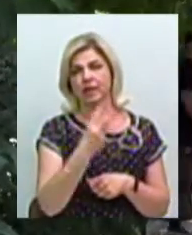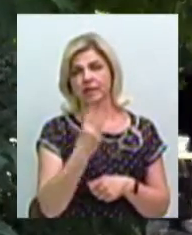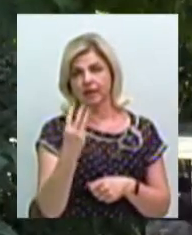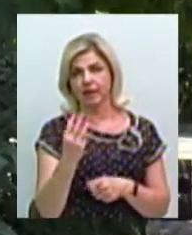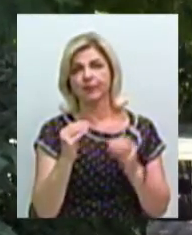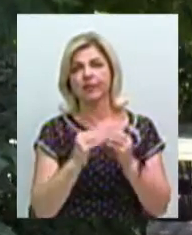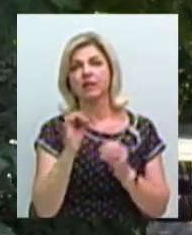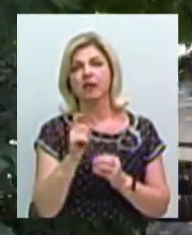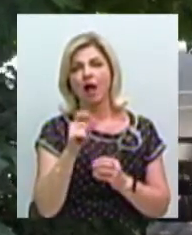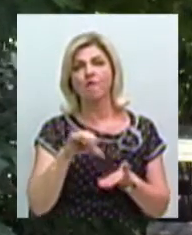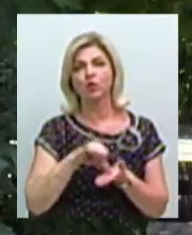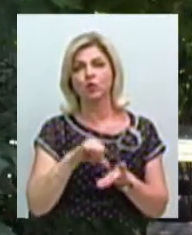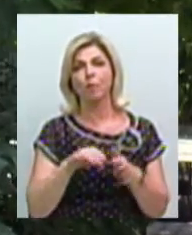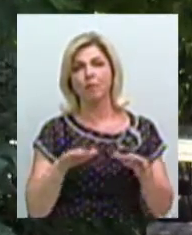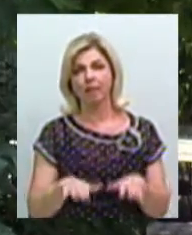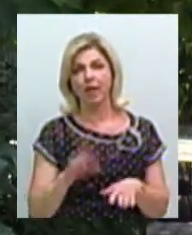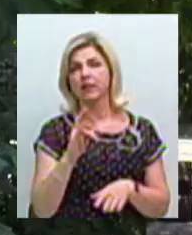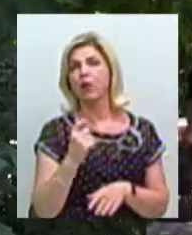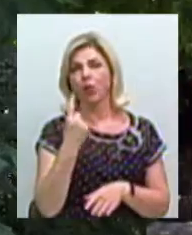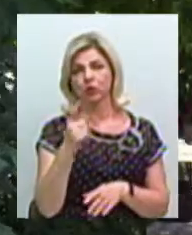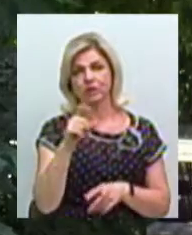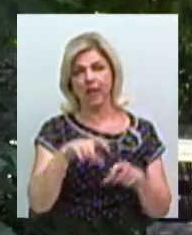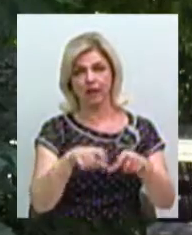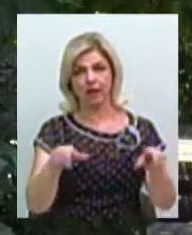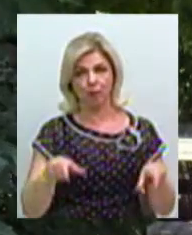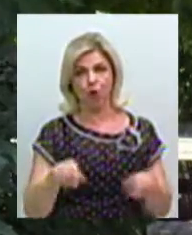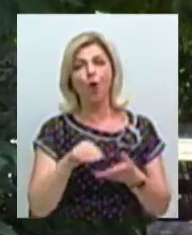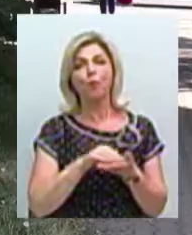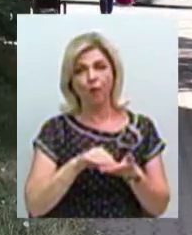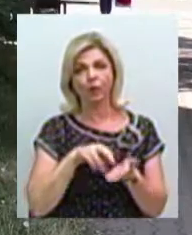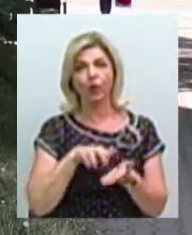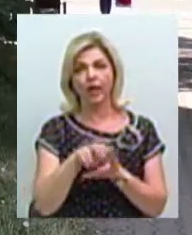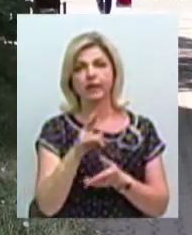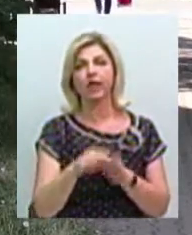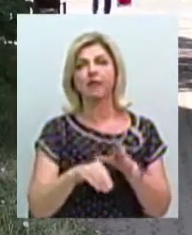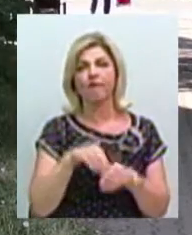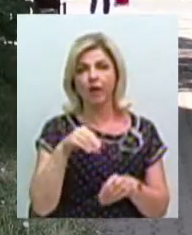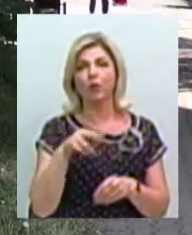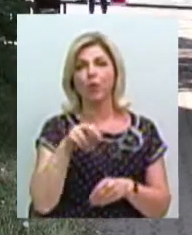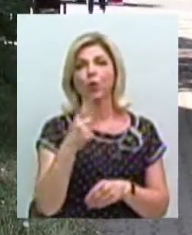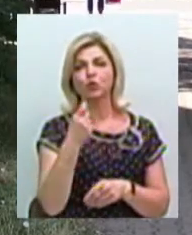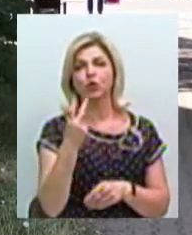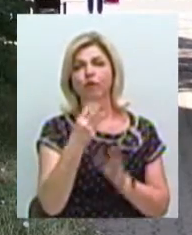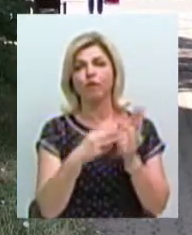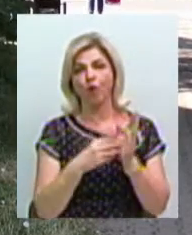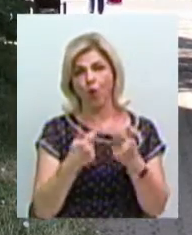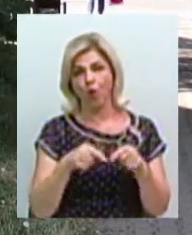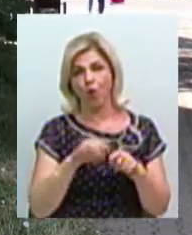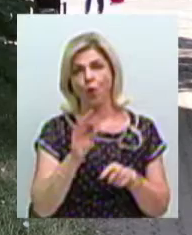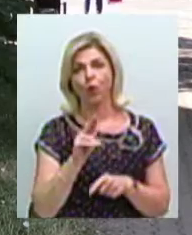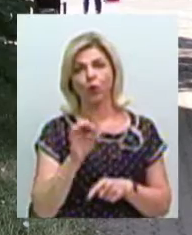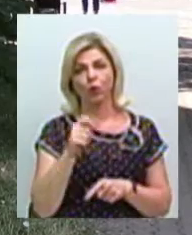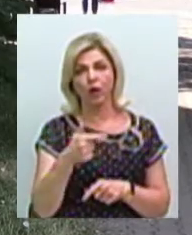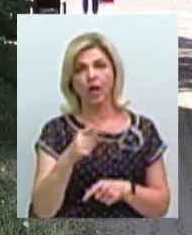разів виступав з місця, жодного за трибуною. Повторно йде на парламентські вибори по 128 округу. Своїми досягненнями